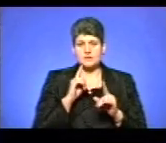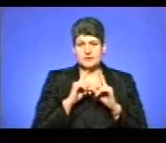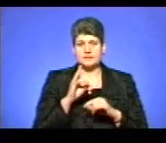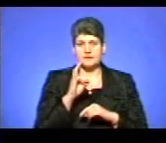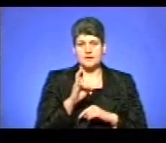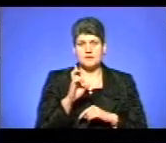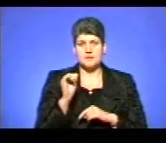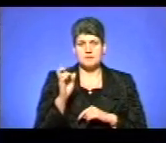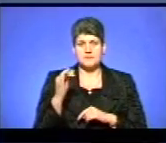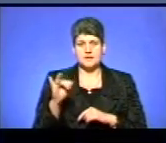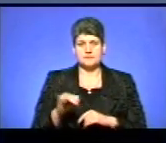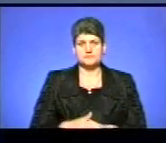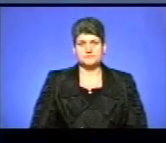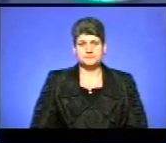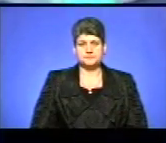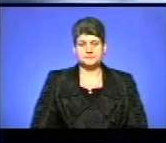Надія Бабій.